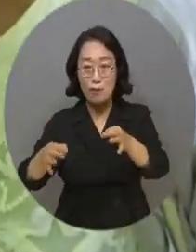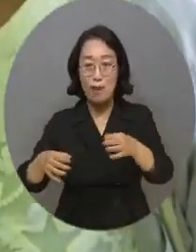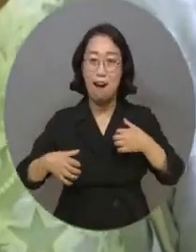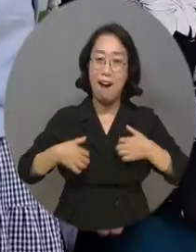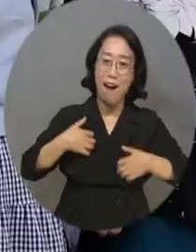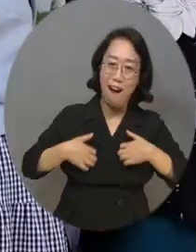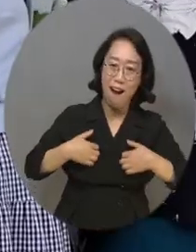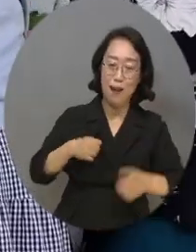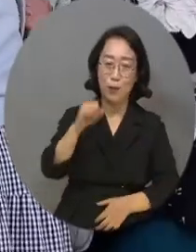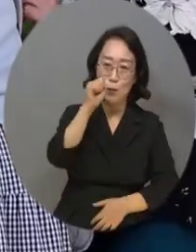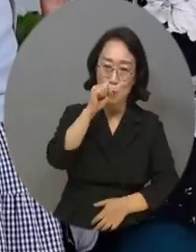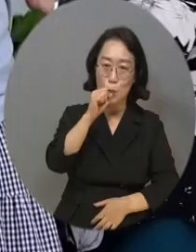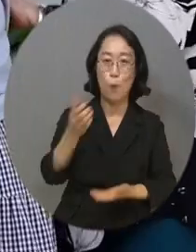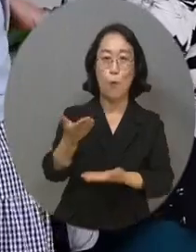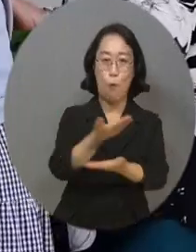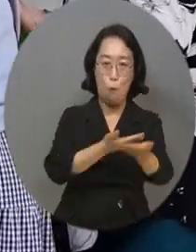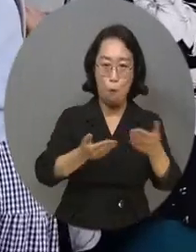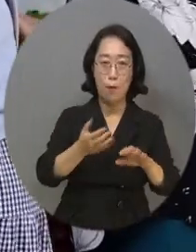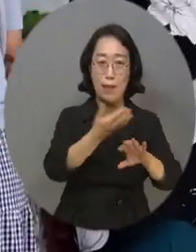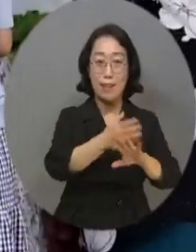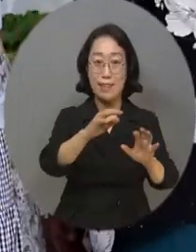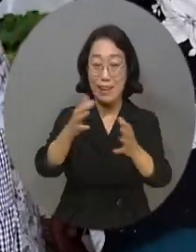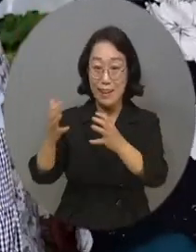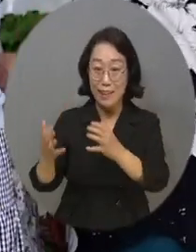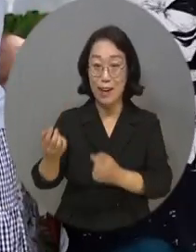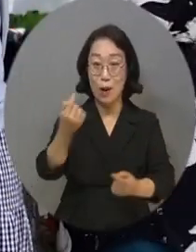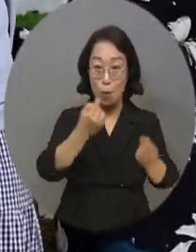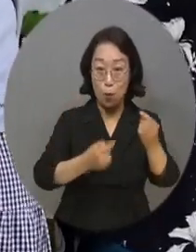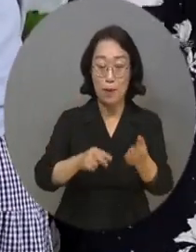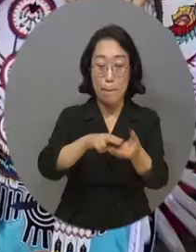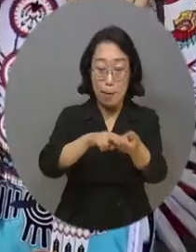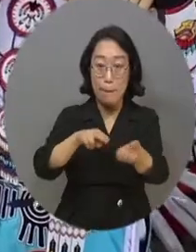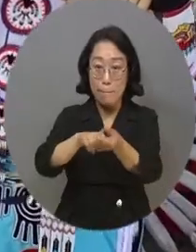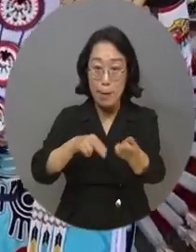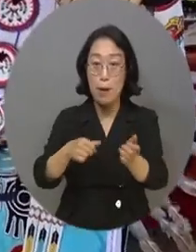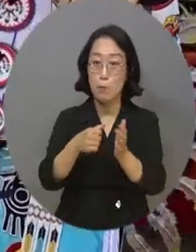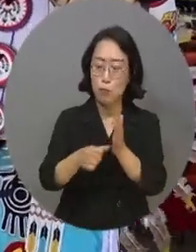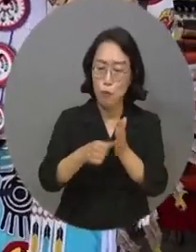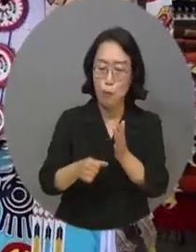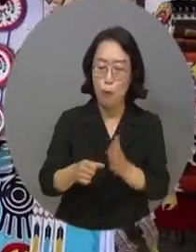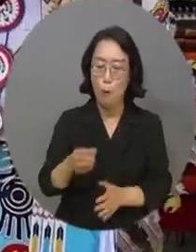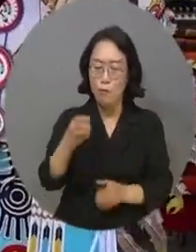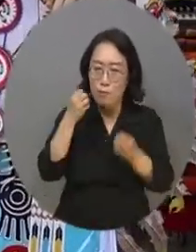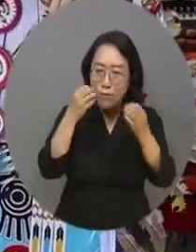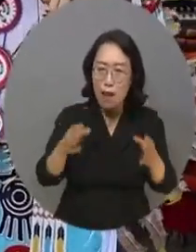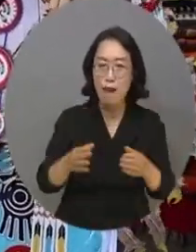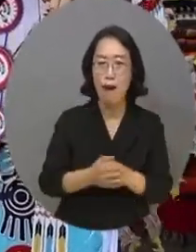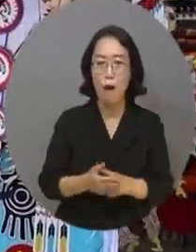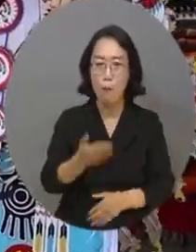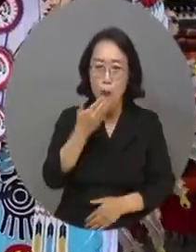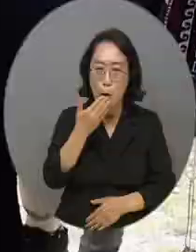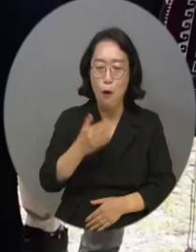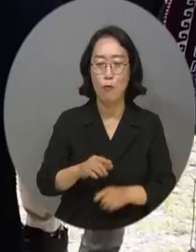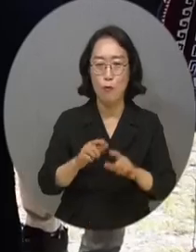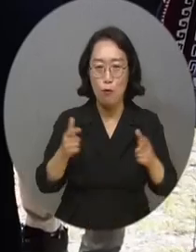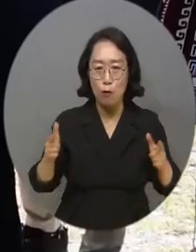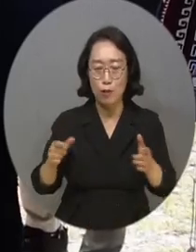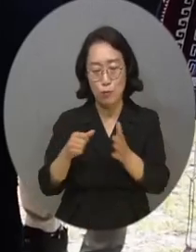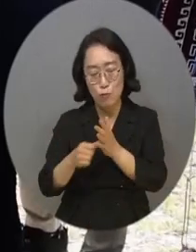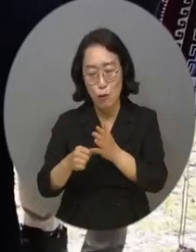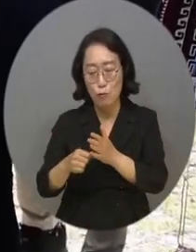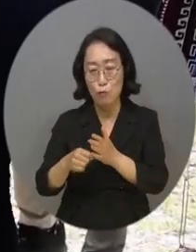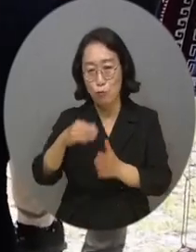반겼고 세계 여러 나라에서 온 주민들이 판매하는 이국적인 음식과 상품을 체험하며